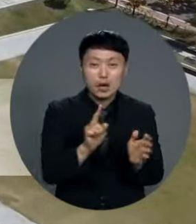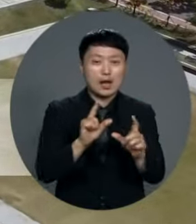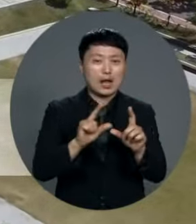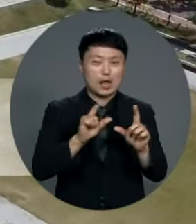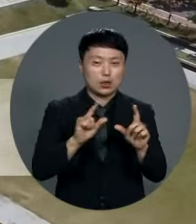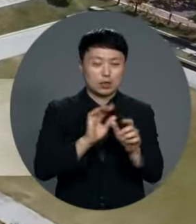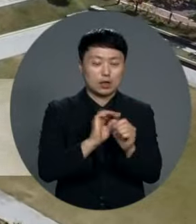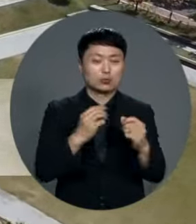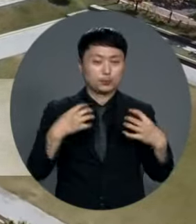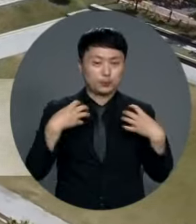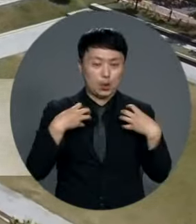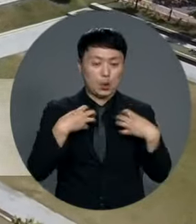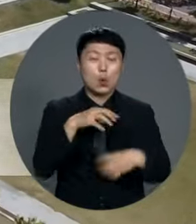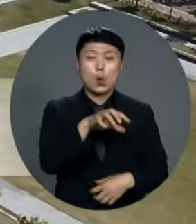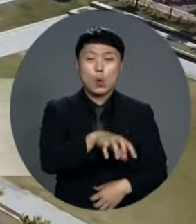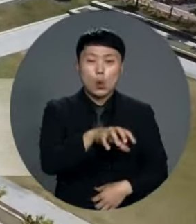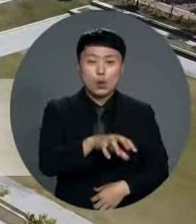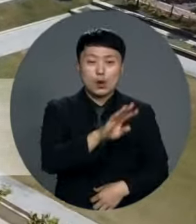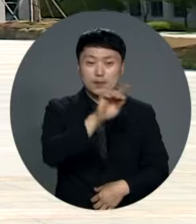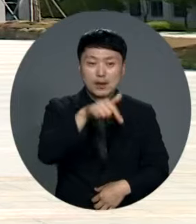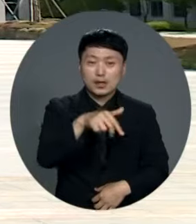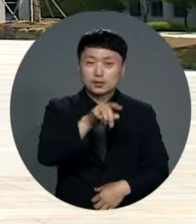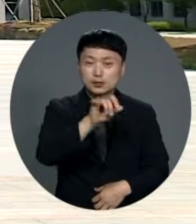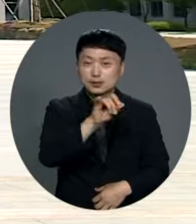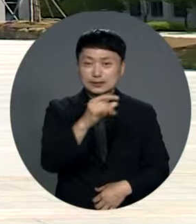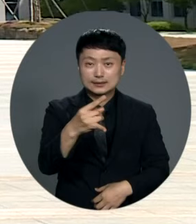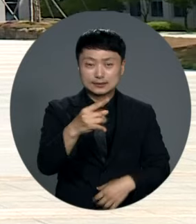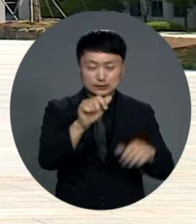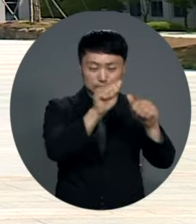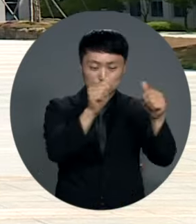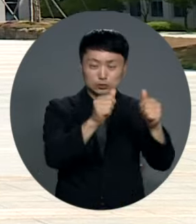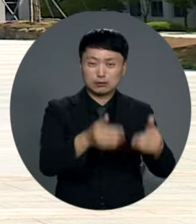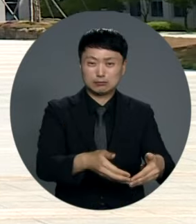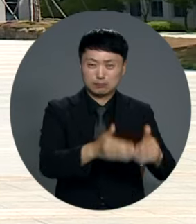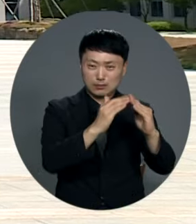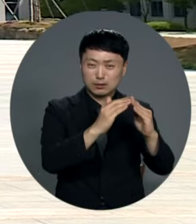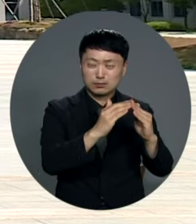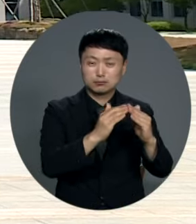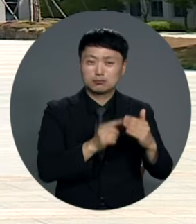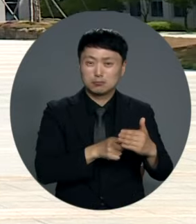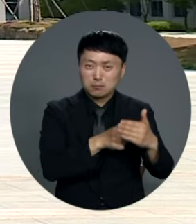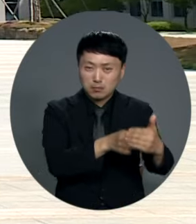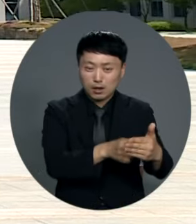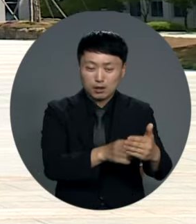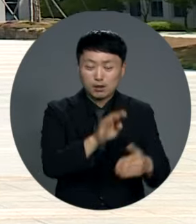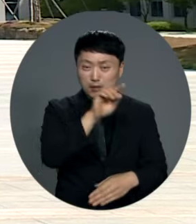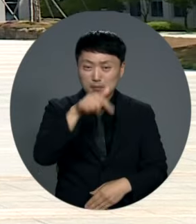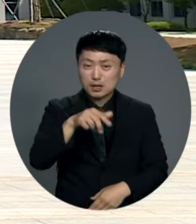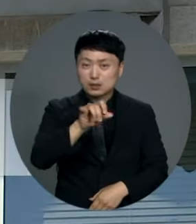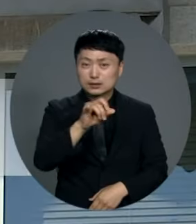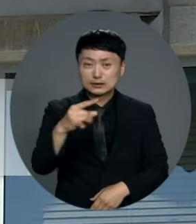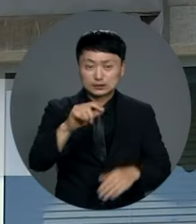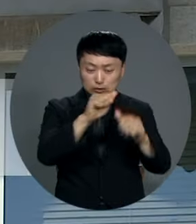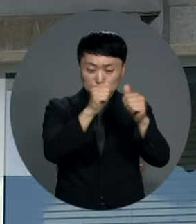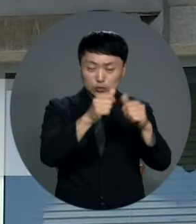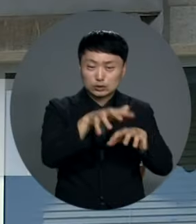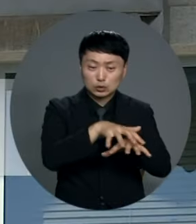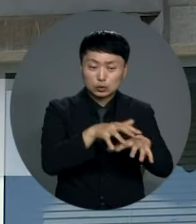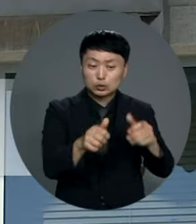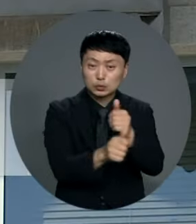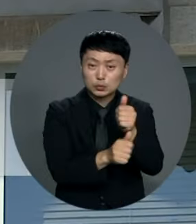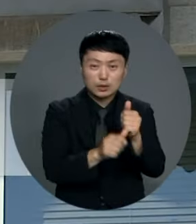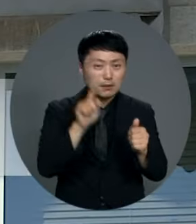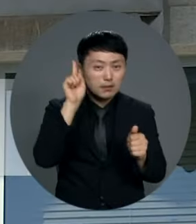안동에 있는 경북도청 앞에 박 전 대통령의 동상을 세우기로 했습니다. 박정희 대통령 동상 건립 추진위원회는